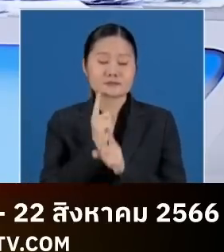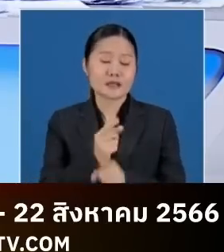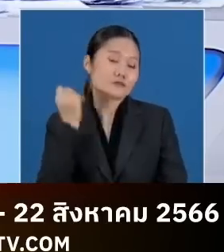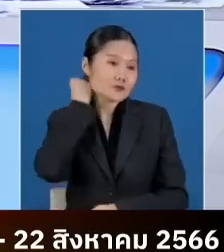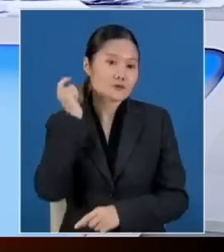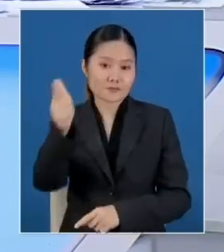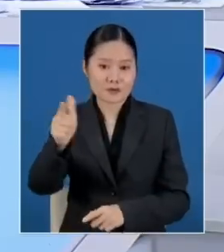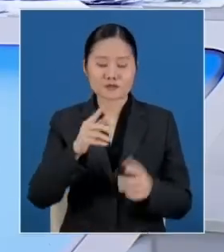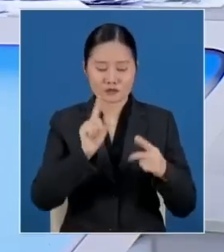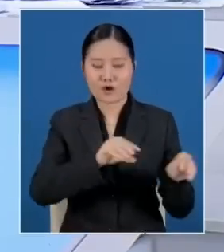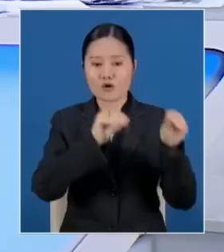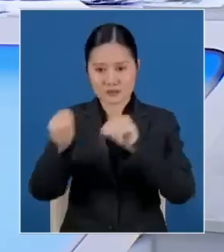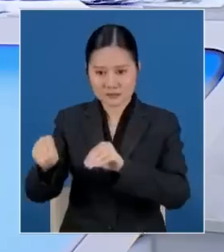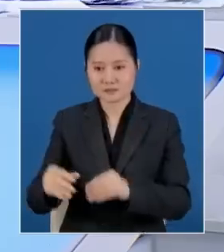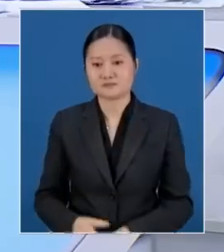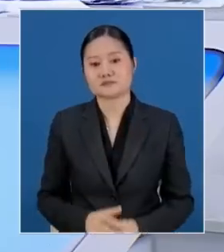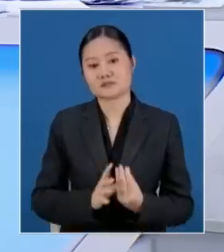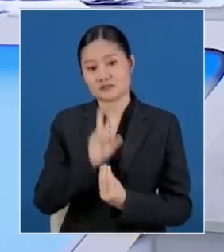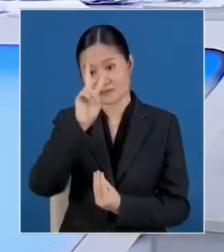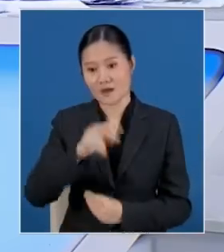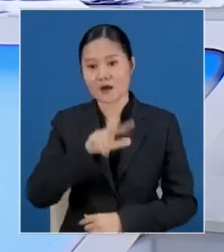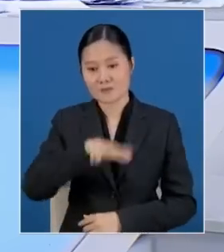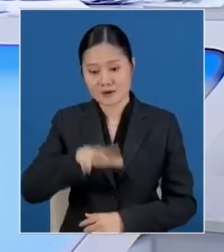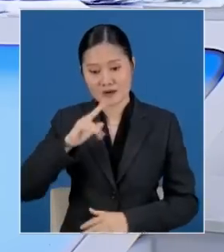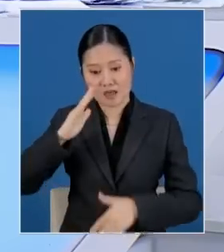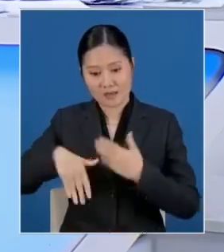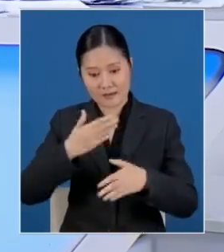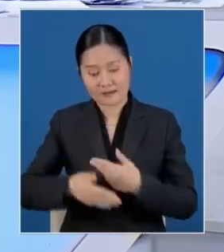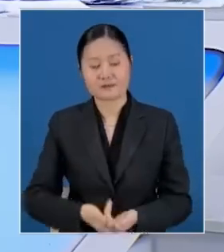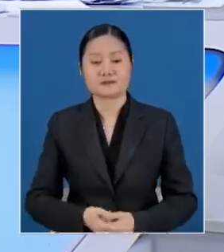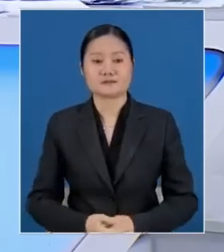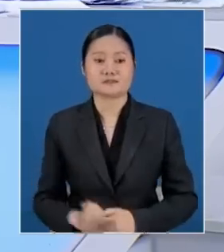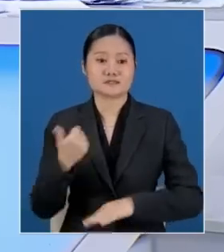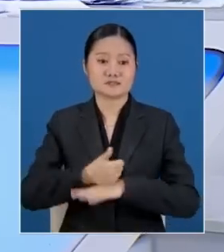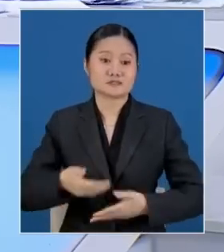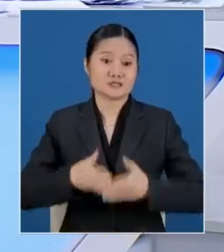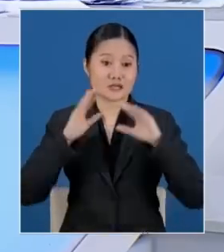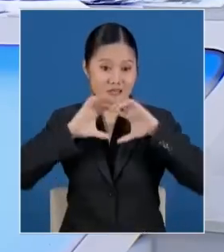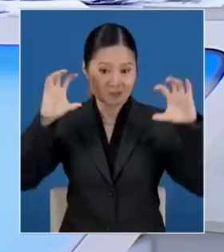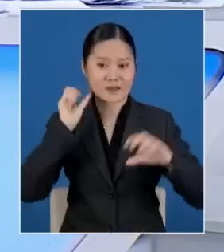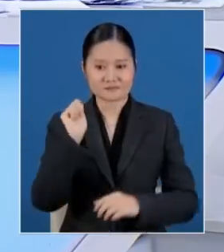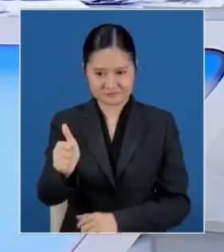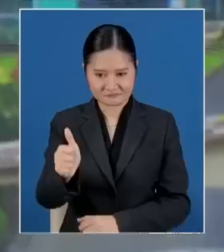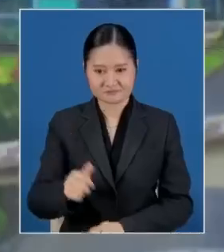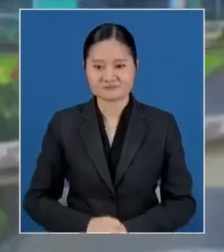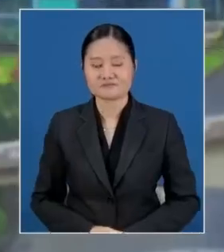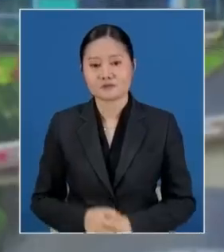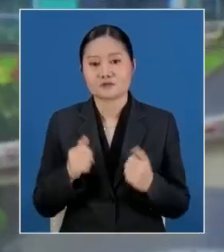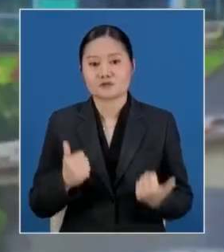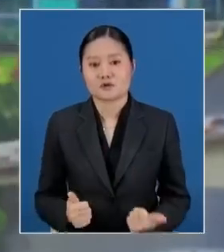แต่ก็ต้องเลื่อนออกไปภายใน2สัปดาห ์ เพื่อไทยจะเดินเกมปิดการจัดตั้งรัฐบาลให้ได้นะเสียงต